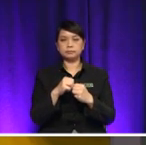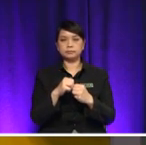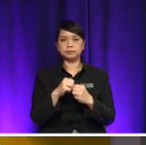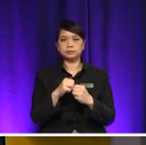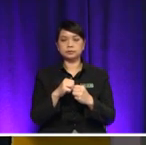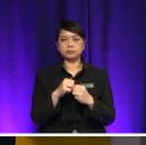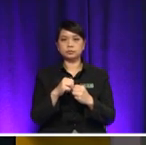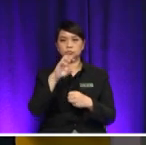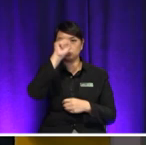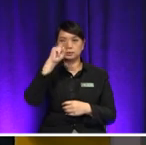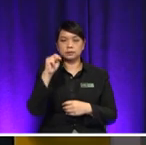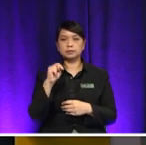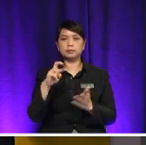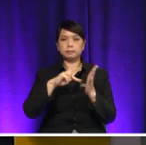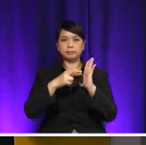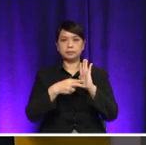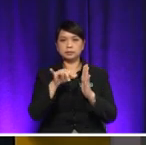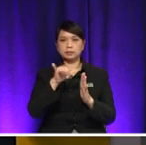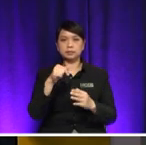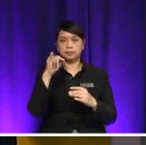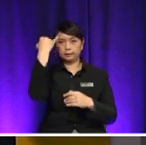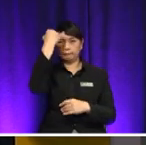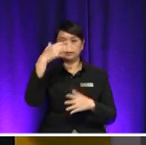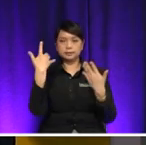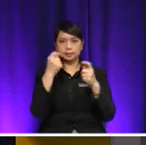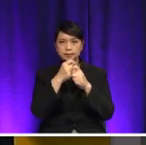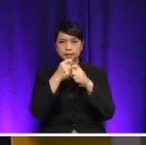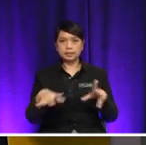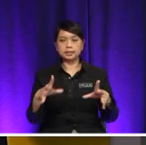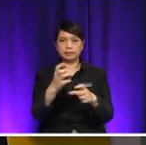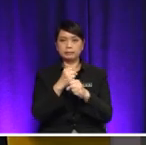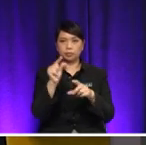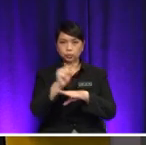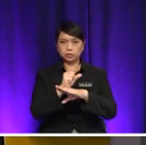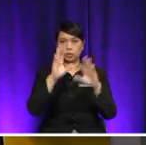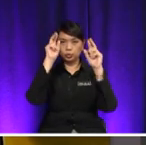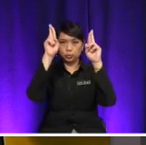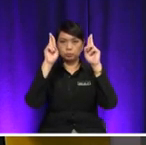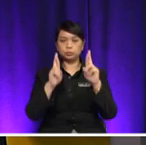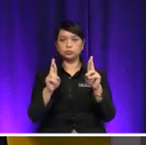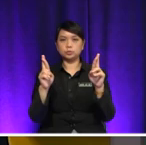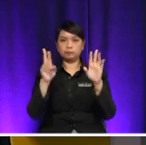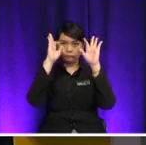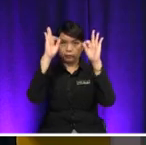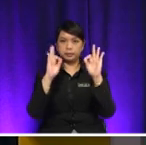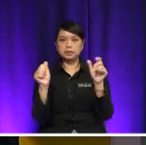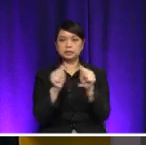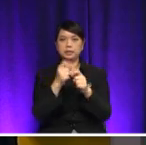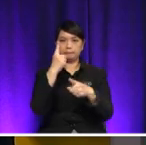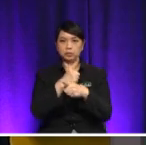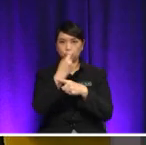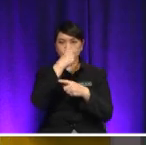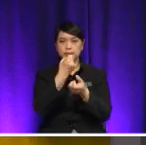ilmu sebenarnya telah dapat menggunakan rumus dengan Betul lah untuk menyelesaikan masalah-masalah mudah